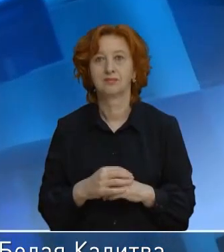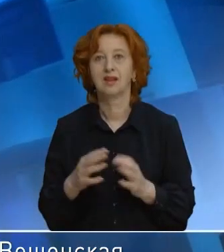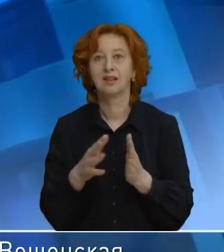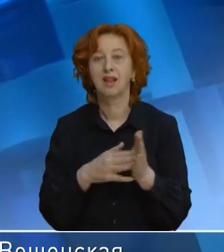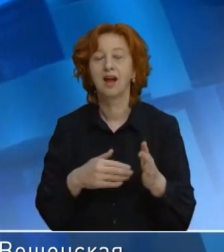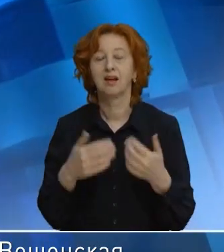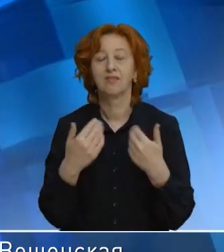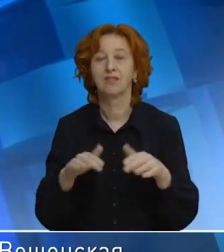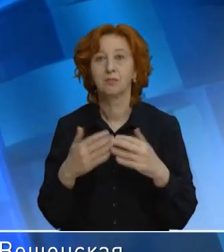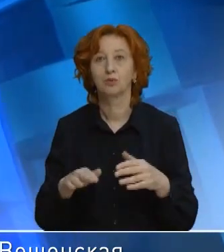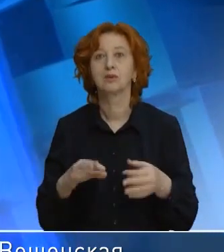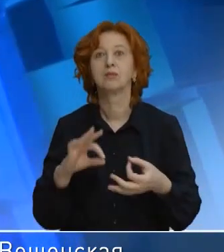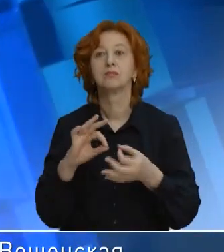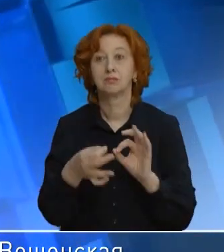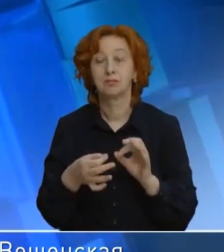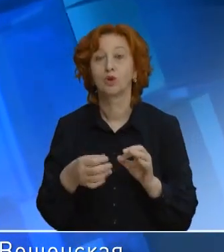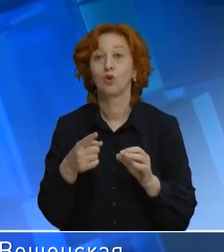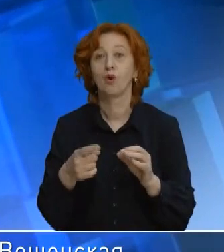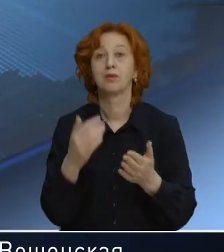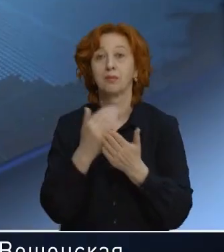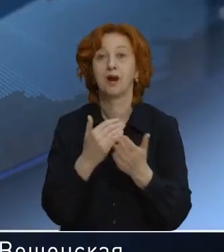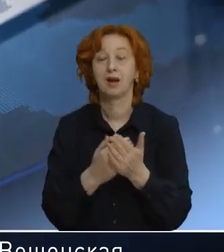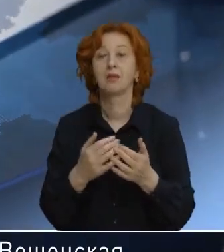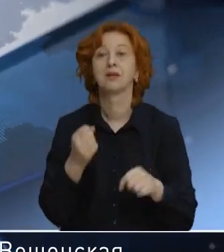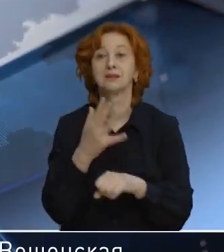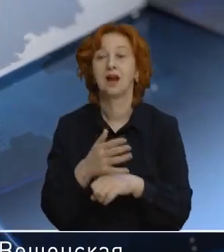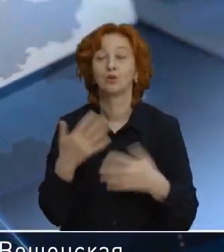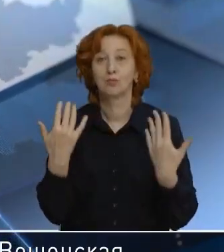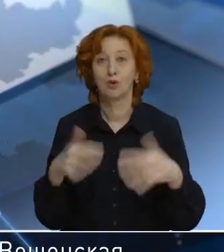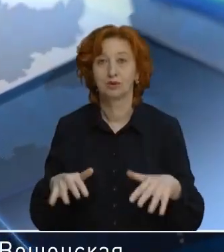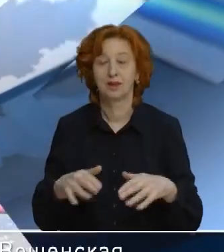в выпуске подробный прогноз погоды на среду, а сразу после.